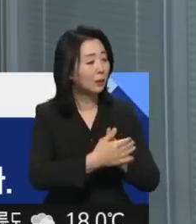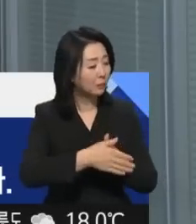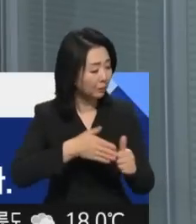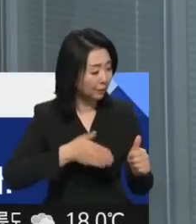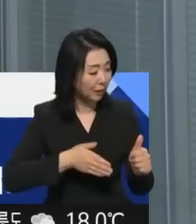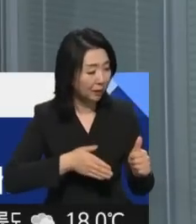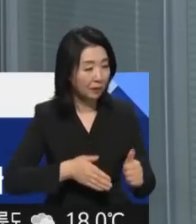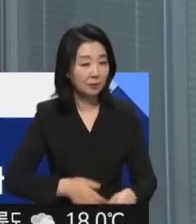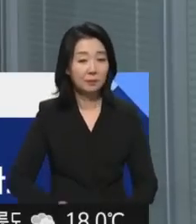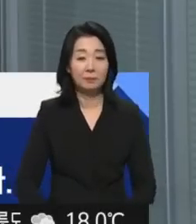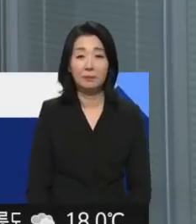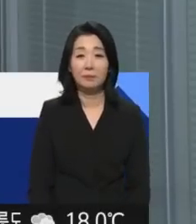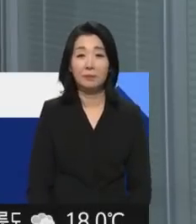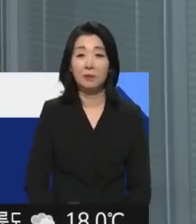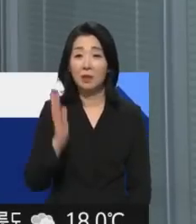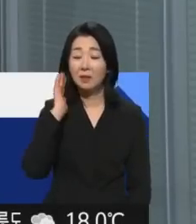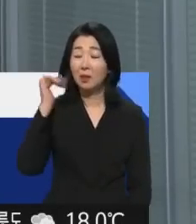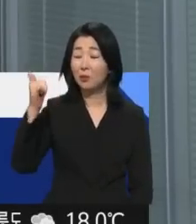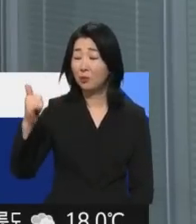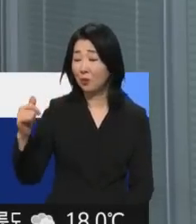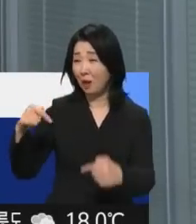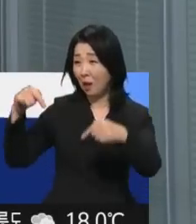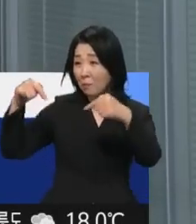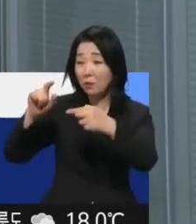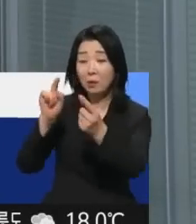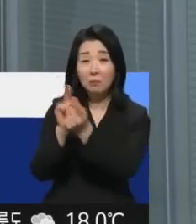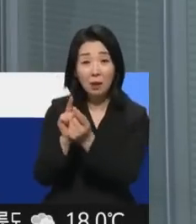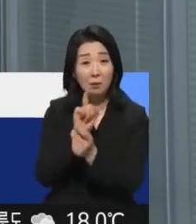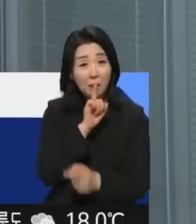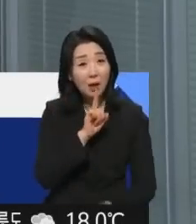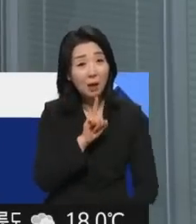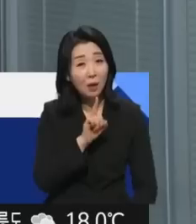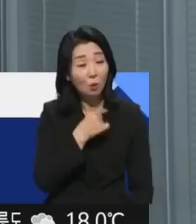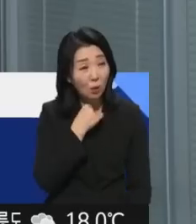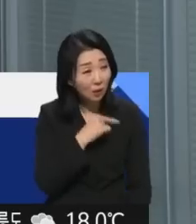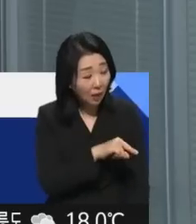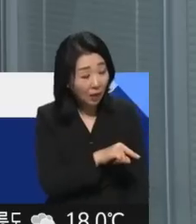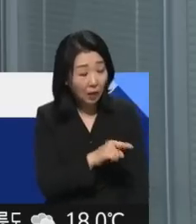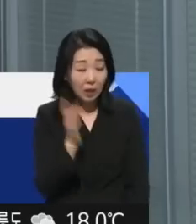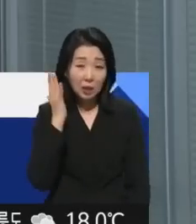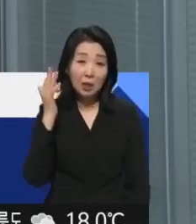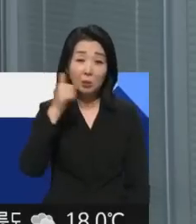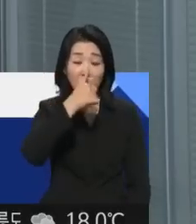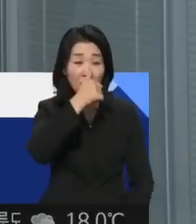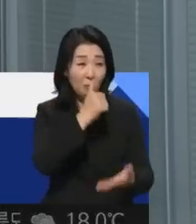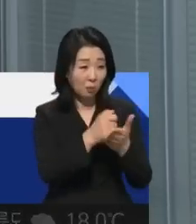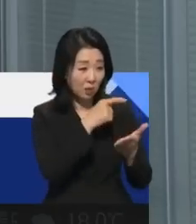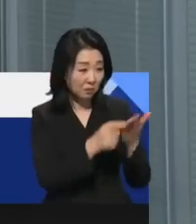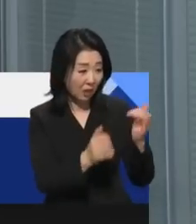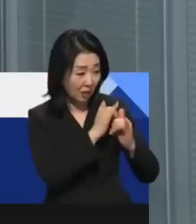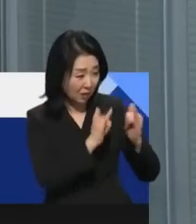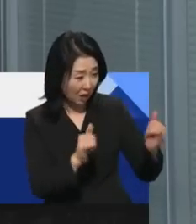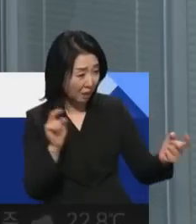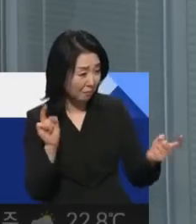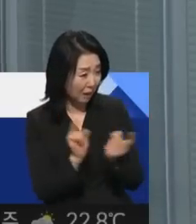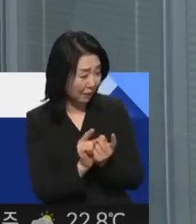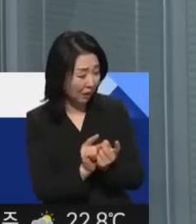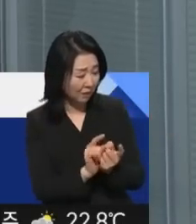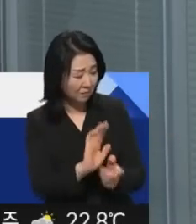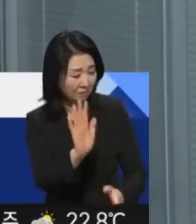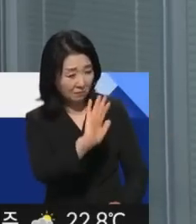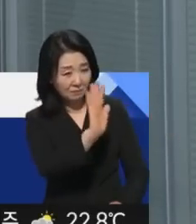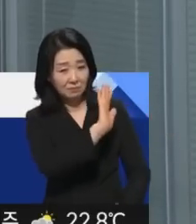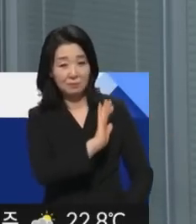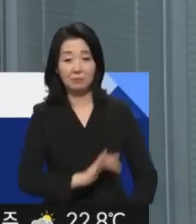해주셨으면 좋겠습니다. 대통령과의 면담 얘기도 나왔다고 하는데 대통령이 지금 범죄 피의자와 면담할